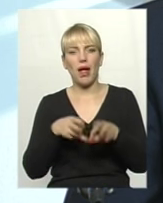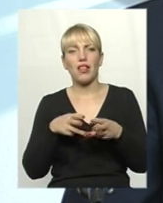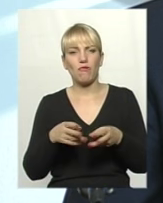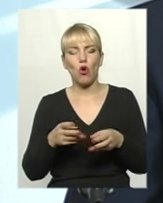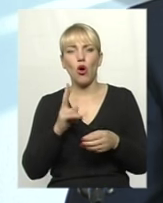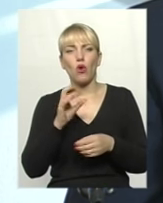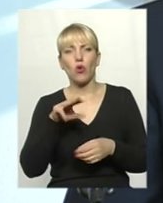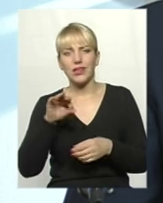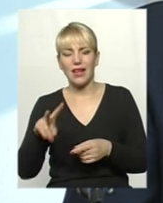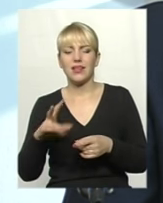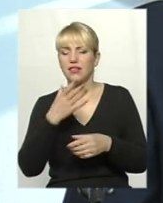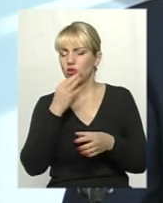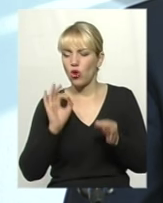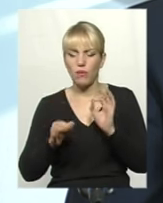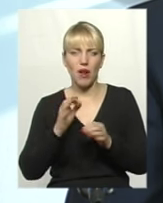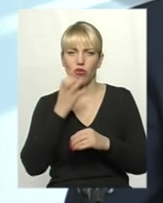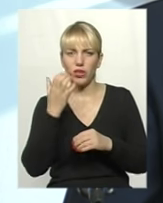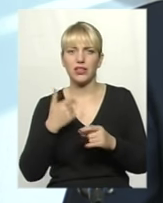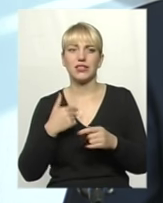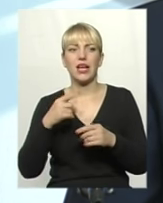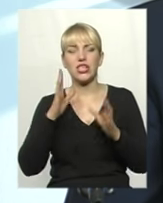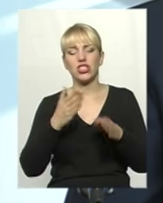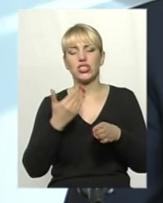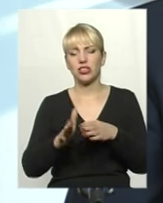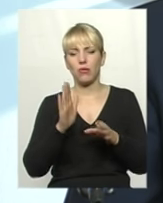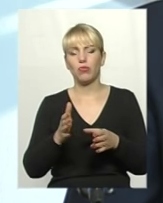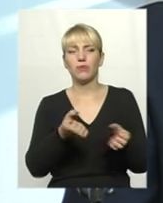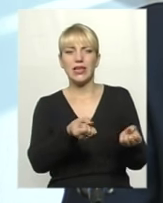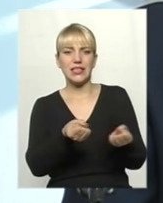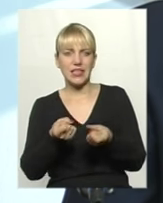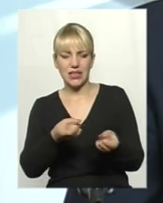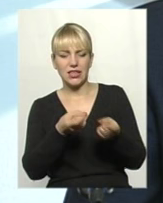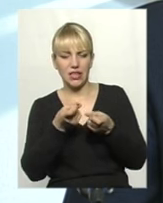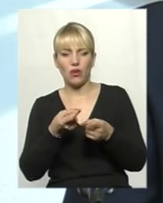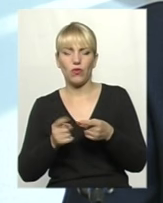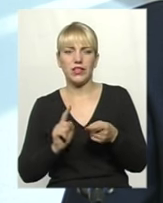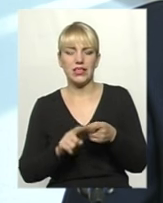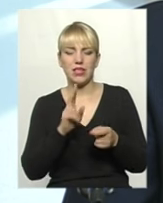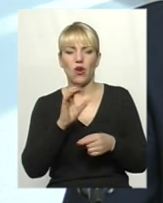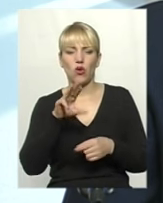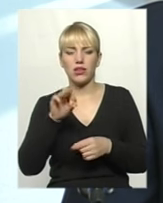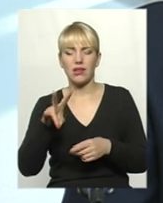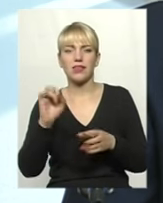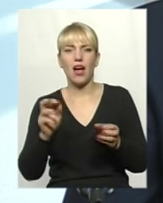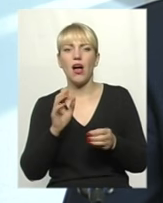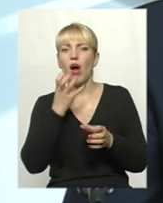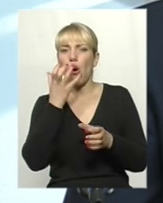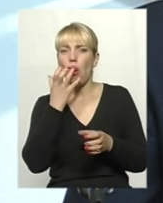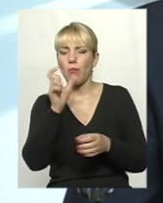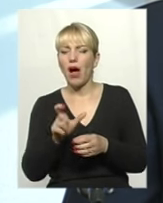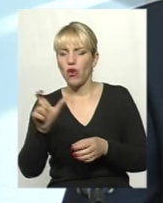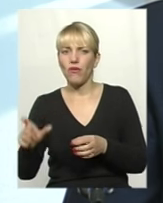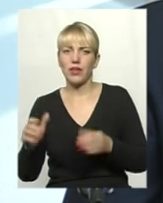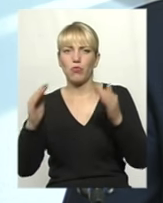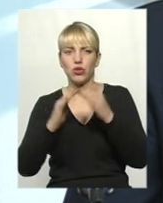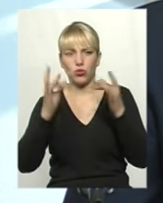гріється. І ще частково, думаю, ми все-таки задіємо ці котли на опалювальну будинку культури, де дітки зможуть